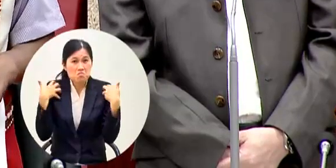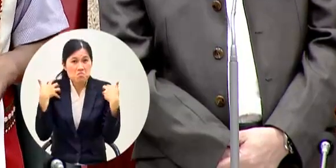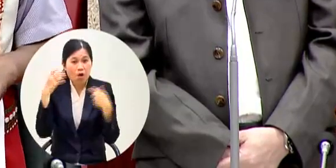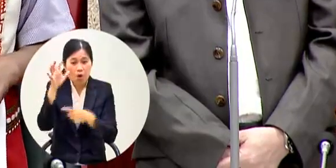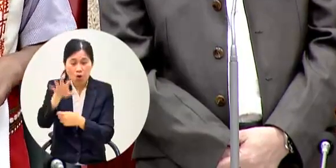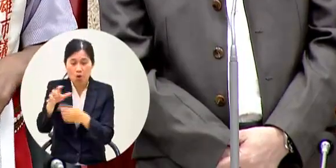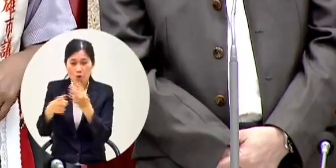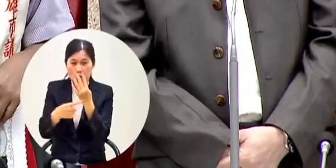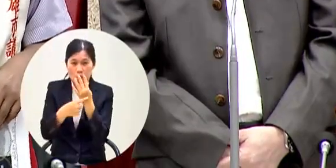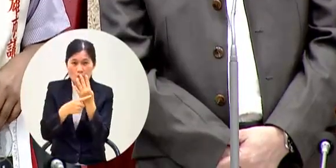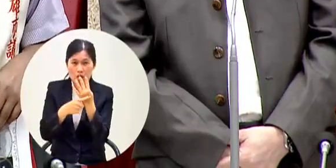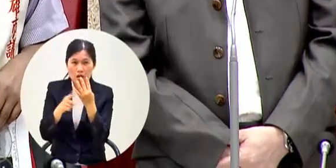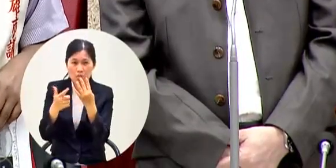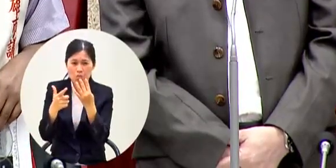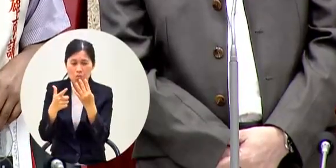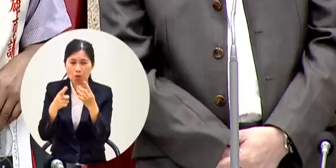业，